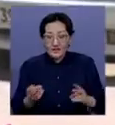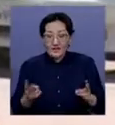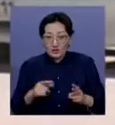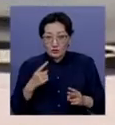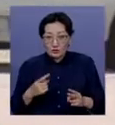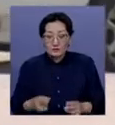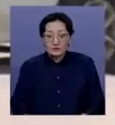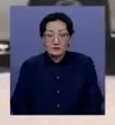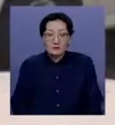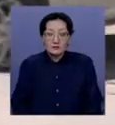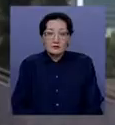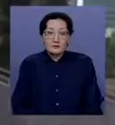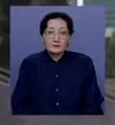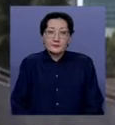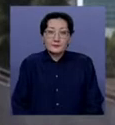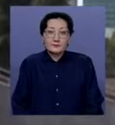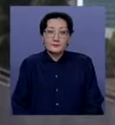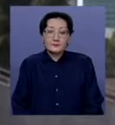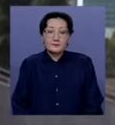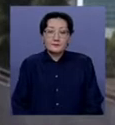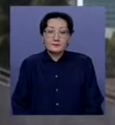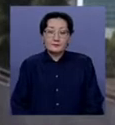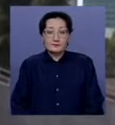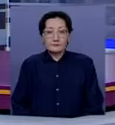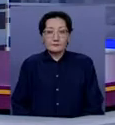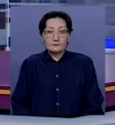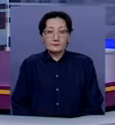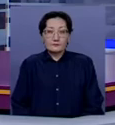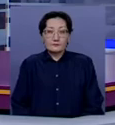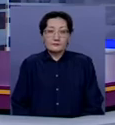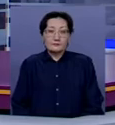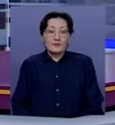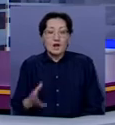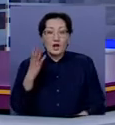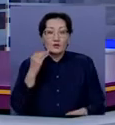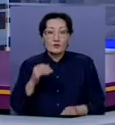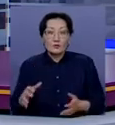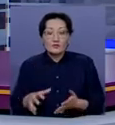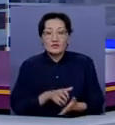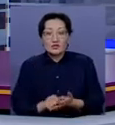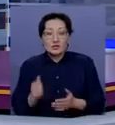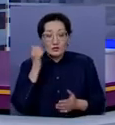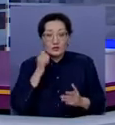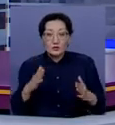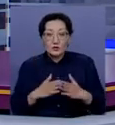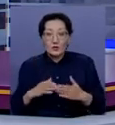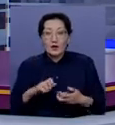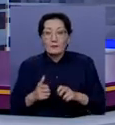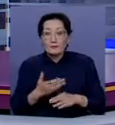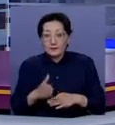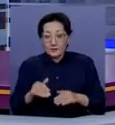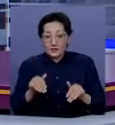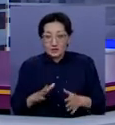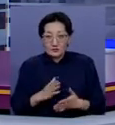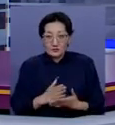деді. Салтанат Нысанбек, Ботагөз Қайырбекова, Алматы телеарнасы, Нұр-Сұлтан. Алматыда сүрілетін ескі үйлердің түйткілі бірте-бірте